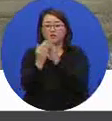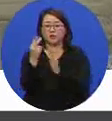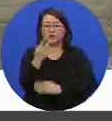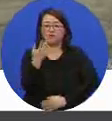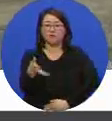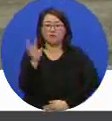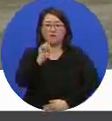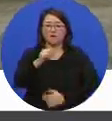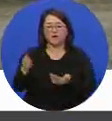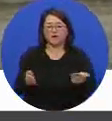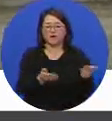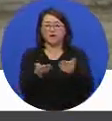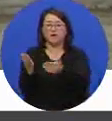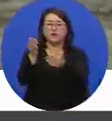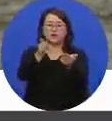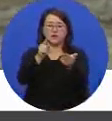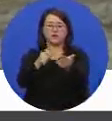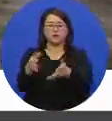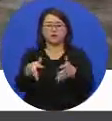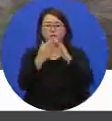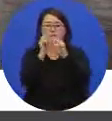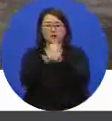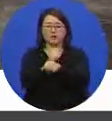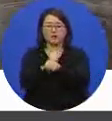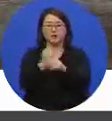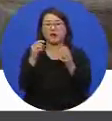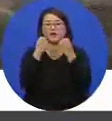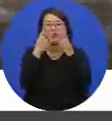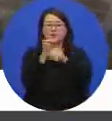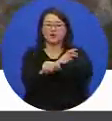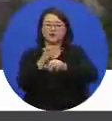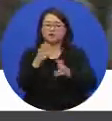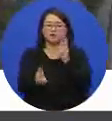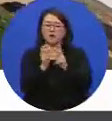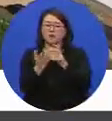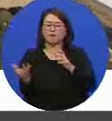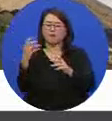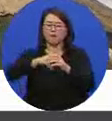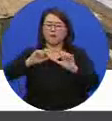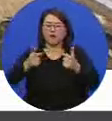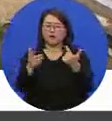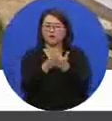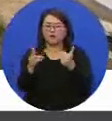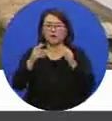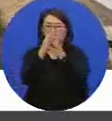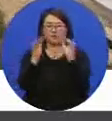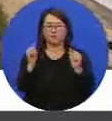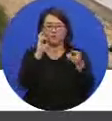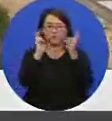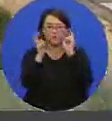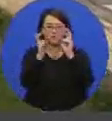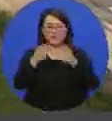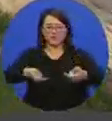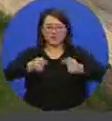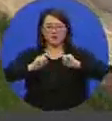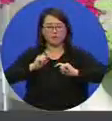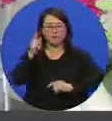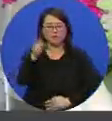공사는 지역기업 우대 기준이 적용되는 새만금 사업에 포함되지 않아 지역기업의 참여를 보장할 수 없는